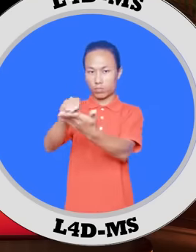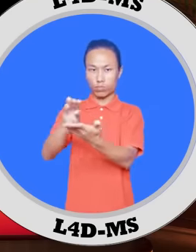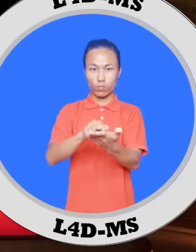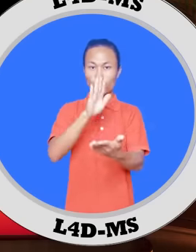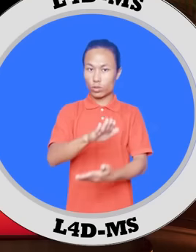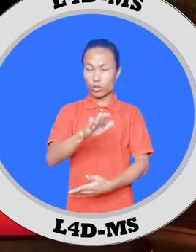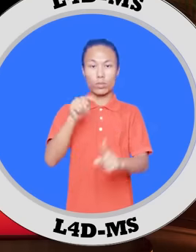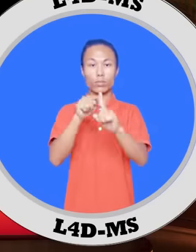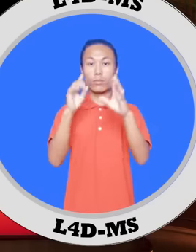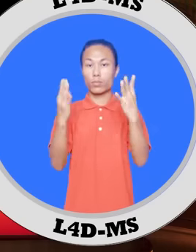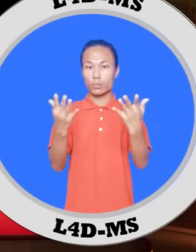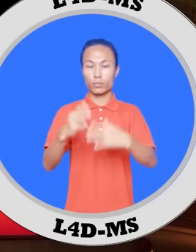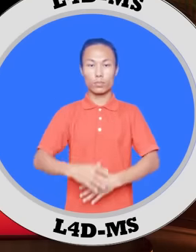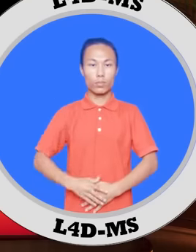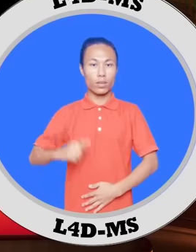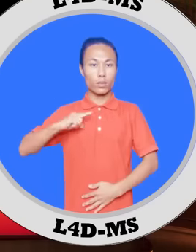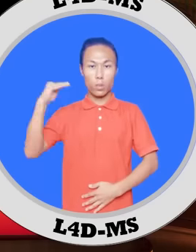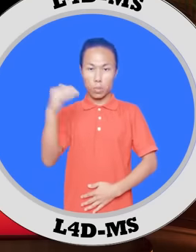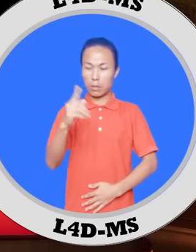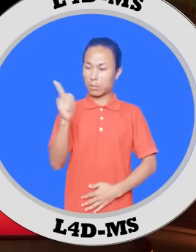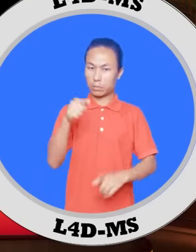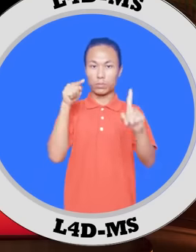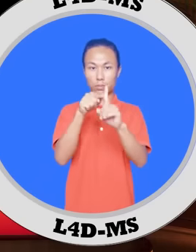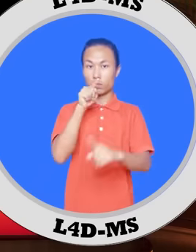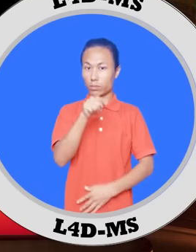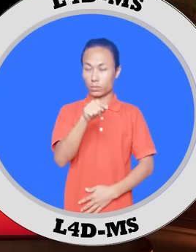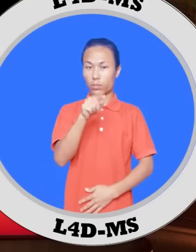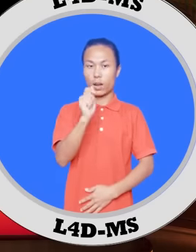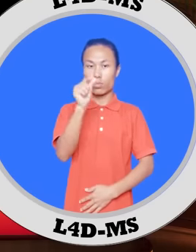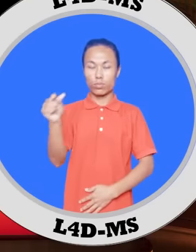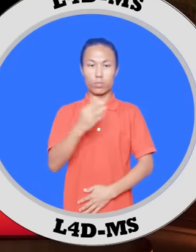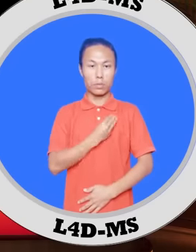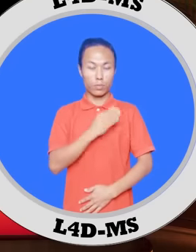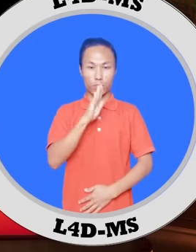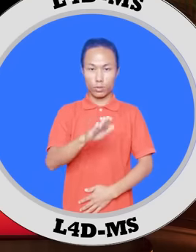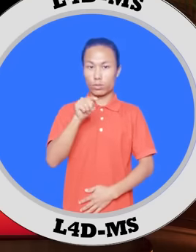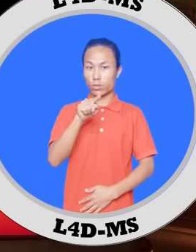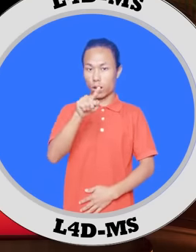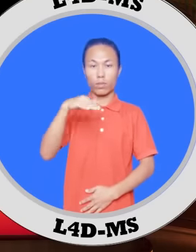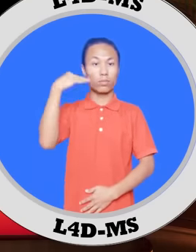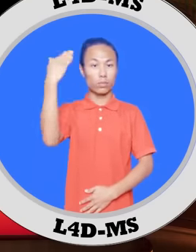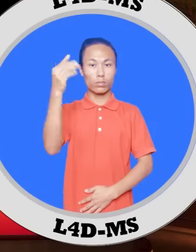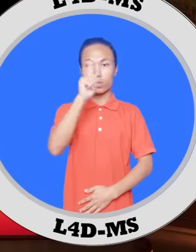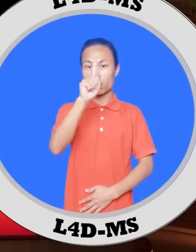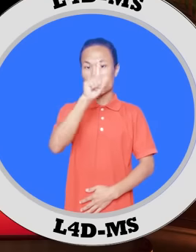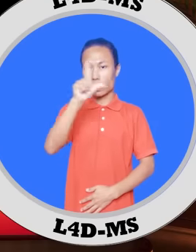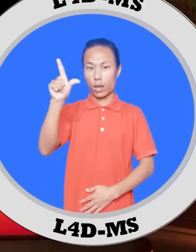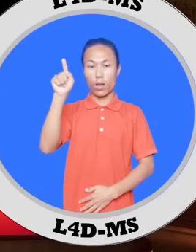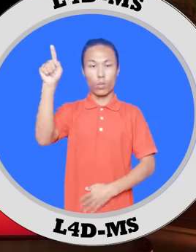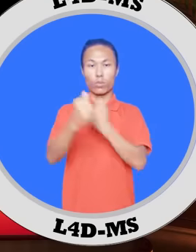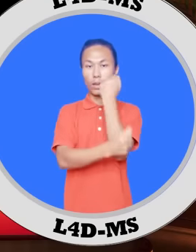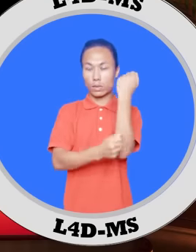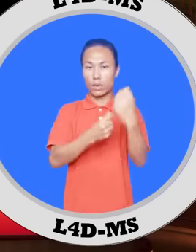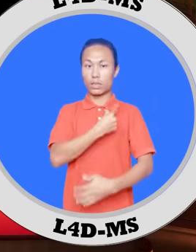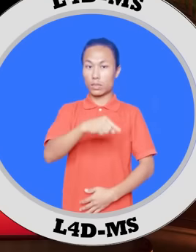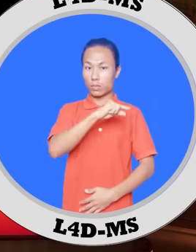အလို့သမားများရဲ့တရင်ချက်လက်တွေကောက်ယူနေရကြောင့်အလို့သမားများအရမအစစ်မှုထမ်းကိစ္စကိုစိုးရိမ်နေမှုတွေရှိရလို့ဆိုပါရယ်ဆွစ်ဇာလ